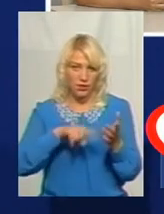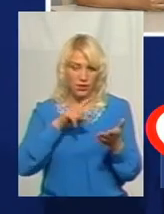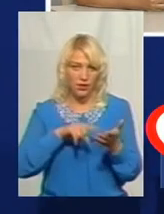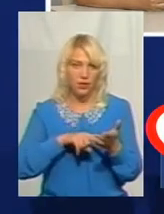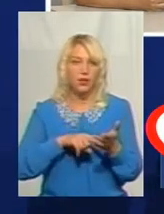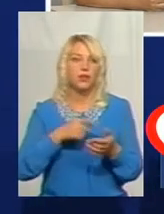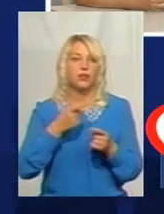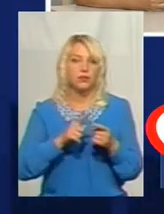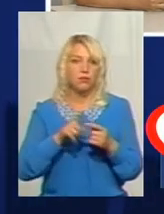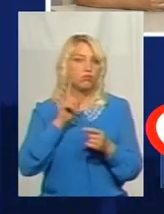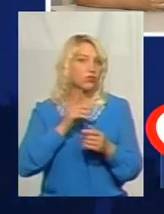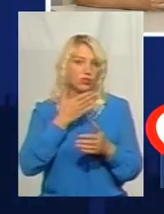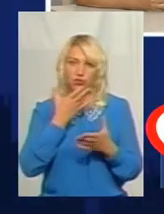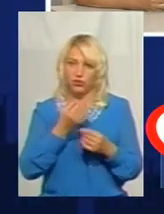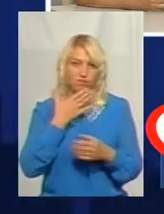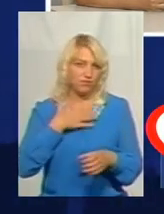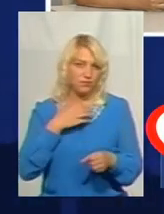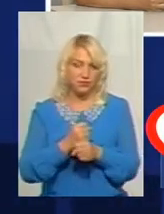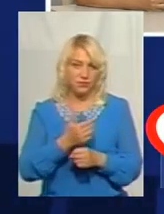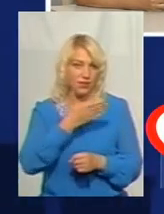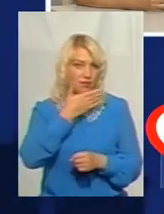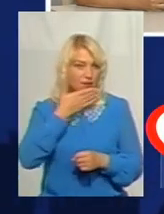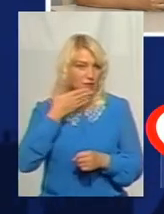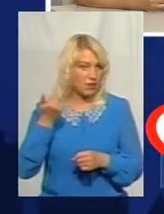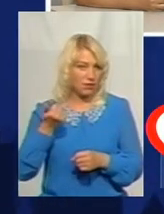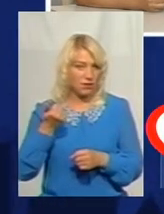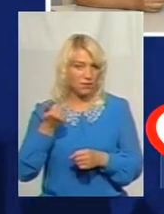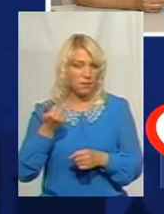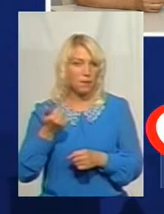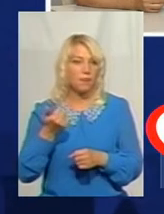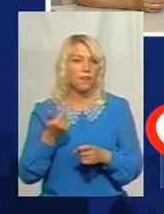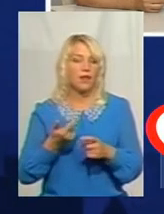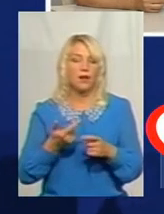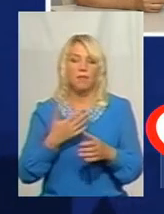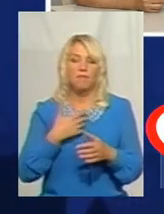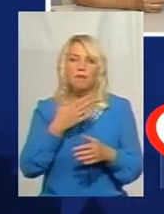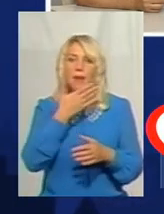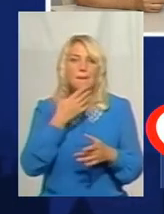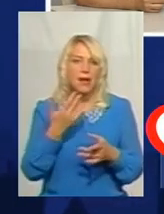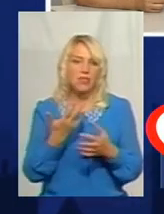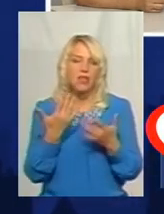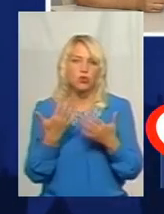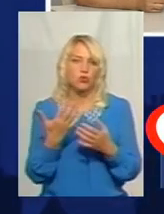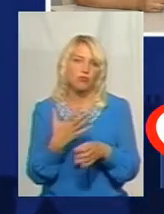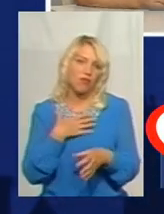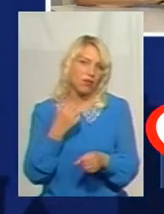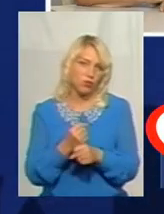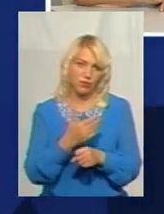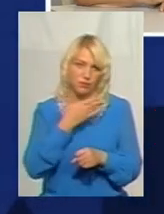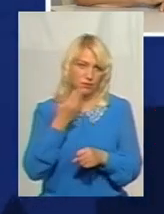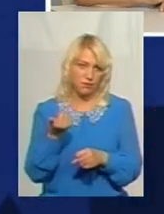і ми поки що їх так і не ставимо. Я тільки що пану Олегу відповів, що ми не настільки категоричні.